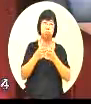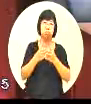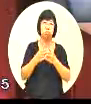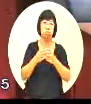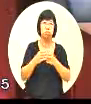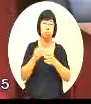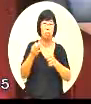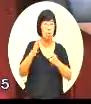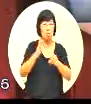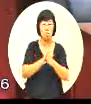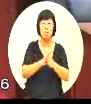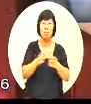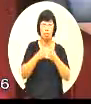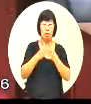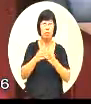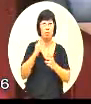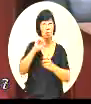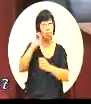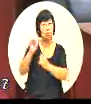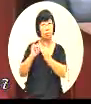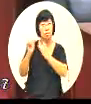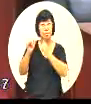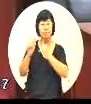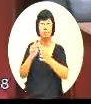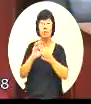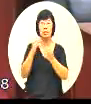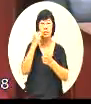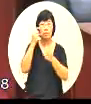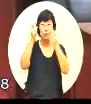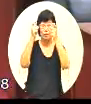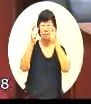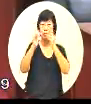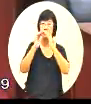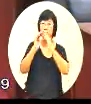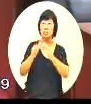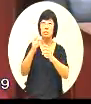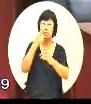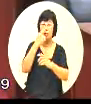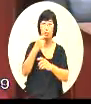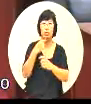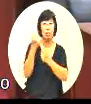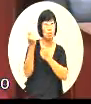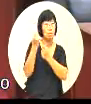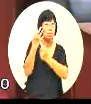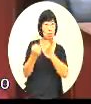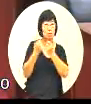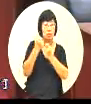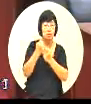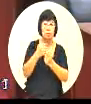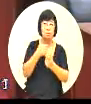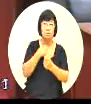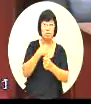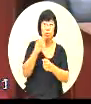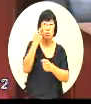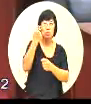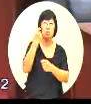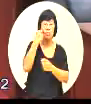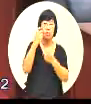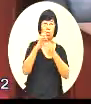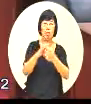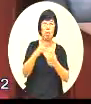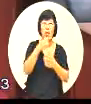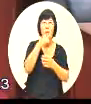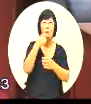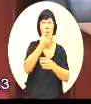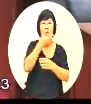多高雄市民报告，高雄市为什么我这么多年来这么在意债务？因为利息会吃